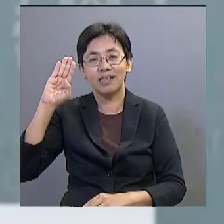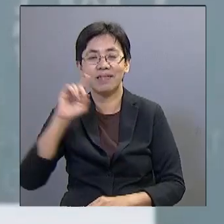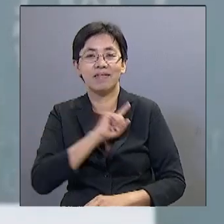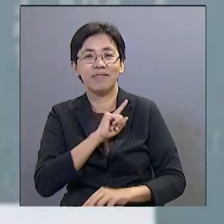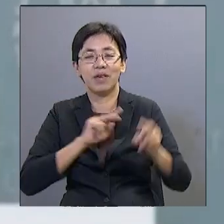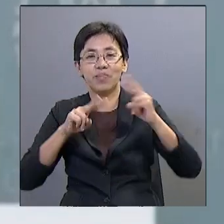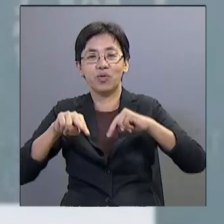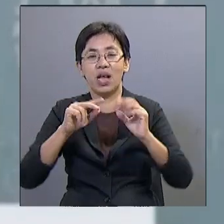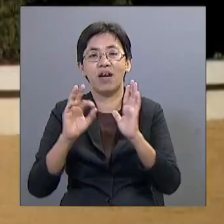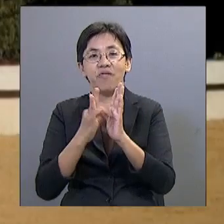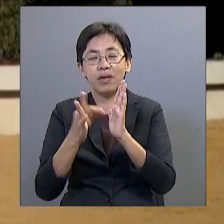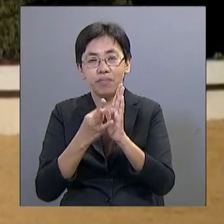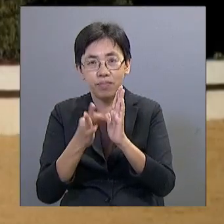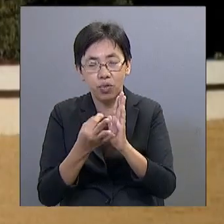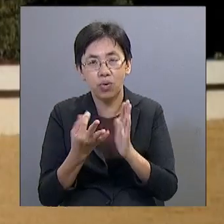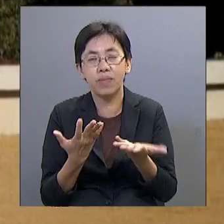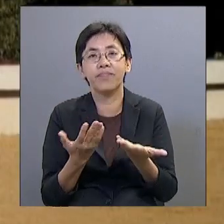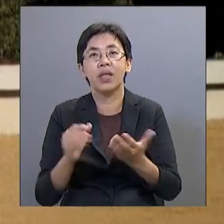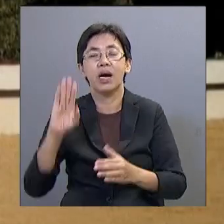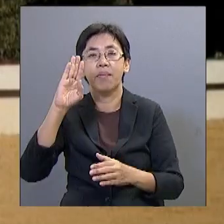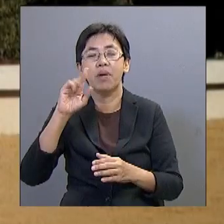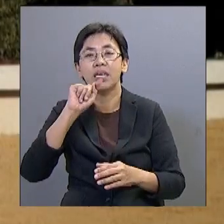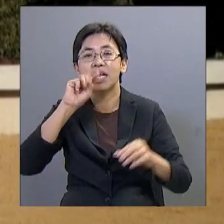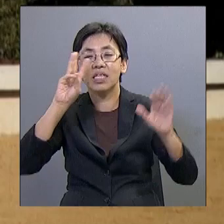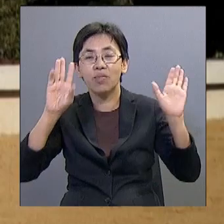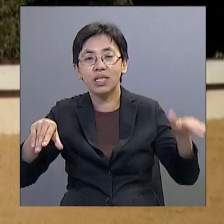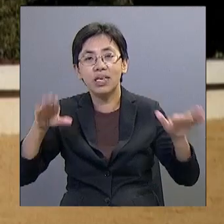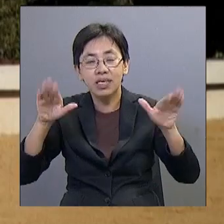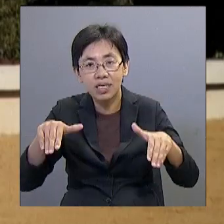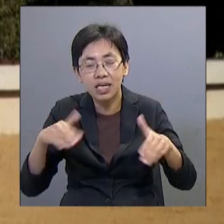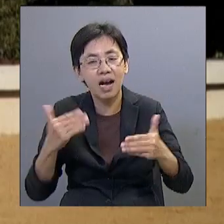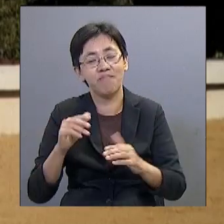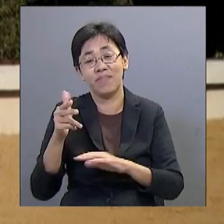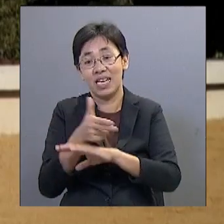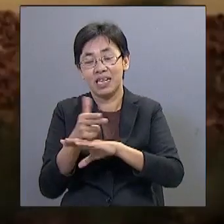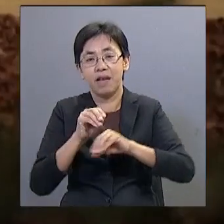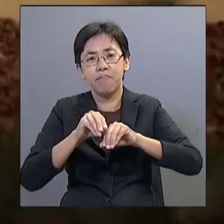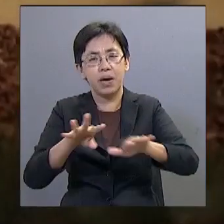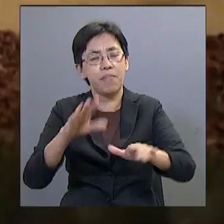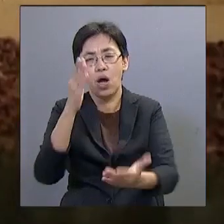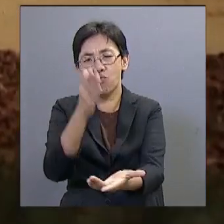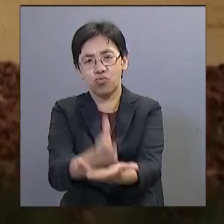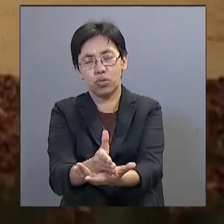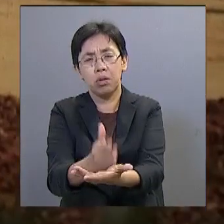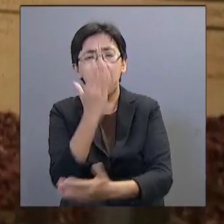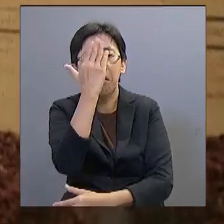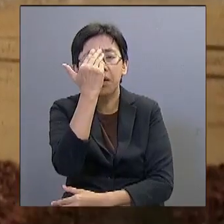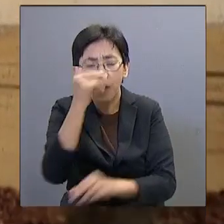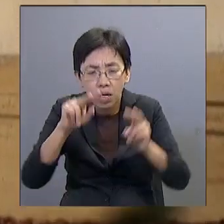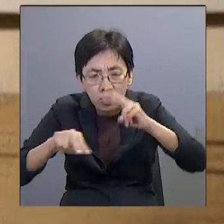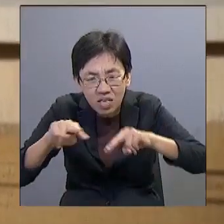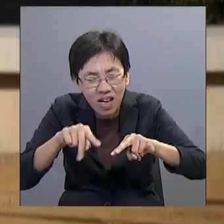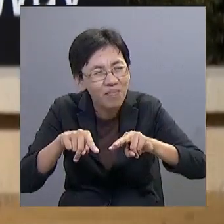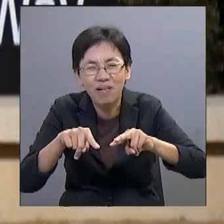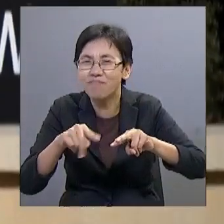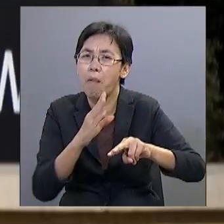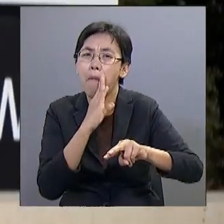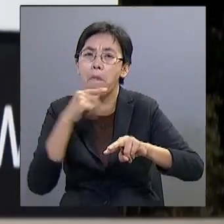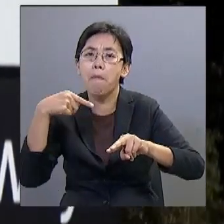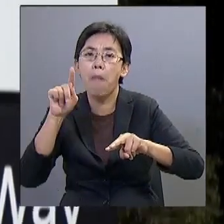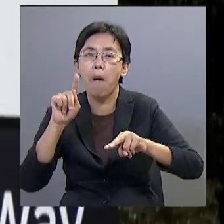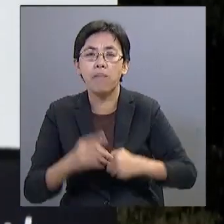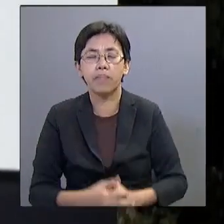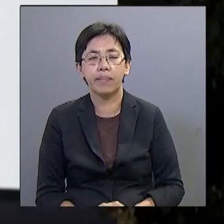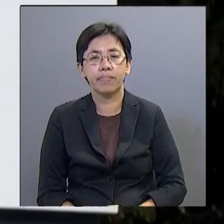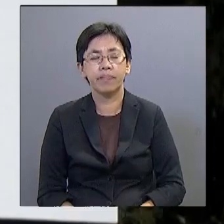Facebookรวมถบิษัท Twitter ได้รังงับการเผยแพล่คคลปนี้ทันที เพราะตัสอบพวาเป็นคลปปรอมนะคะ